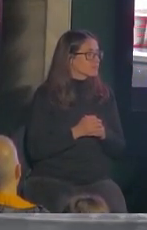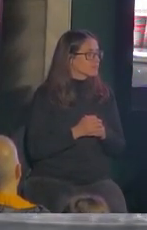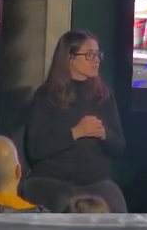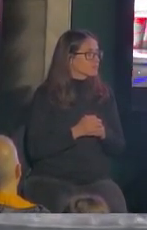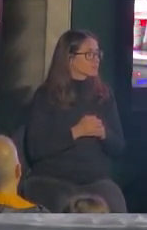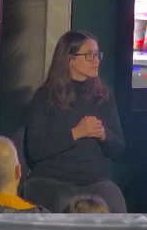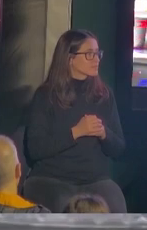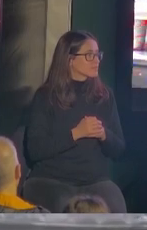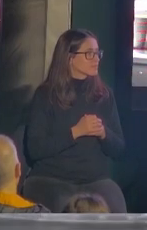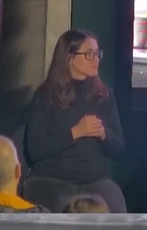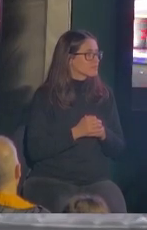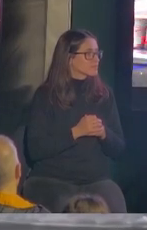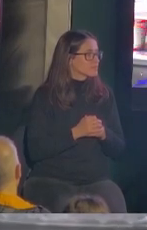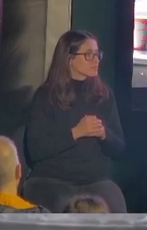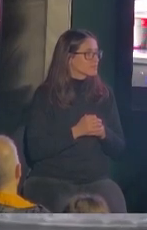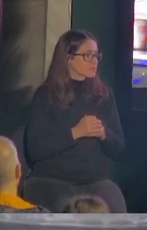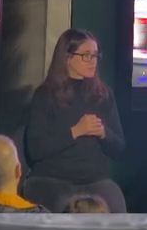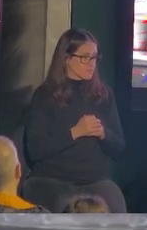mousse,